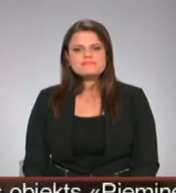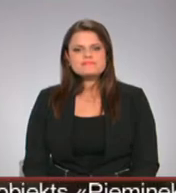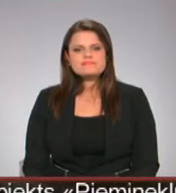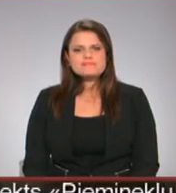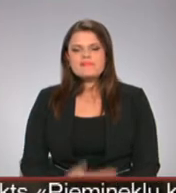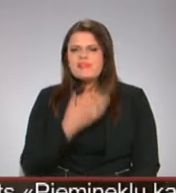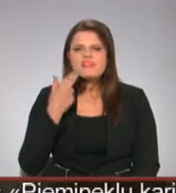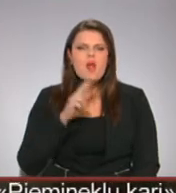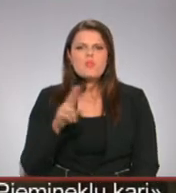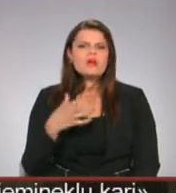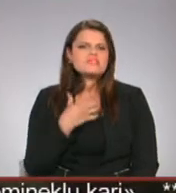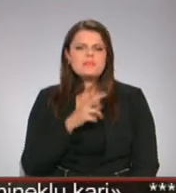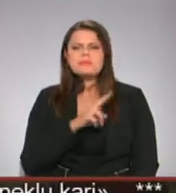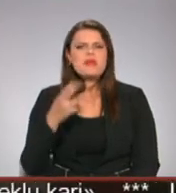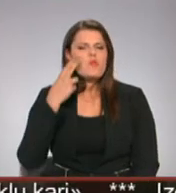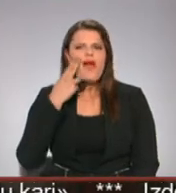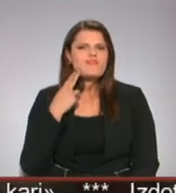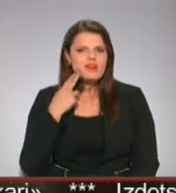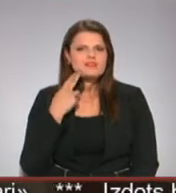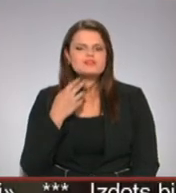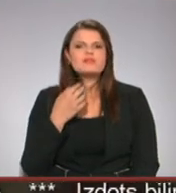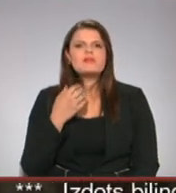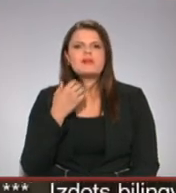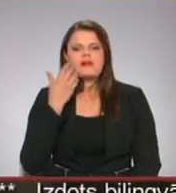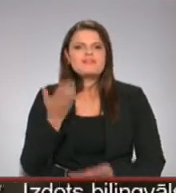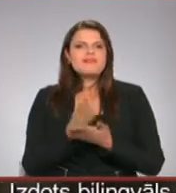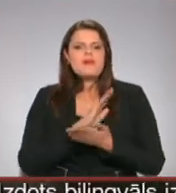Ne no slimības, ne vecuma. Miršu, kad beigsies aplausi.